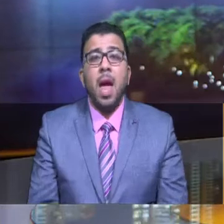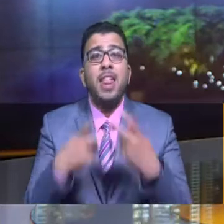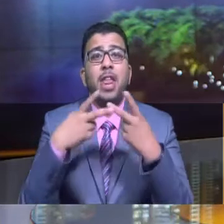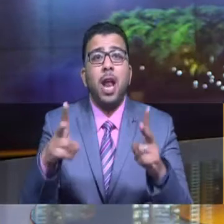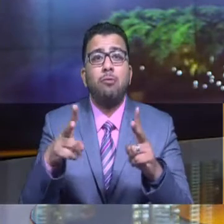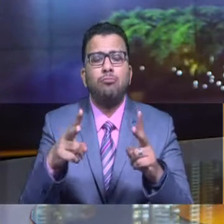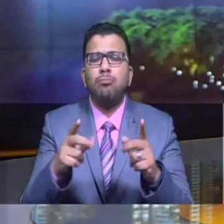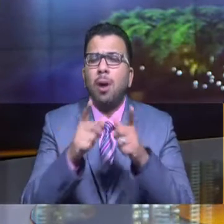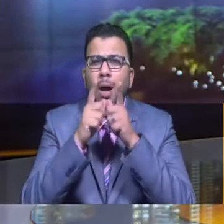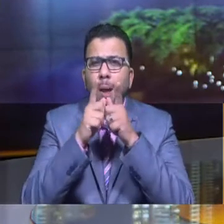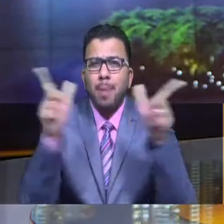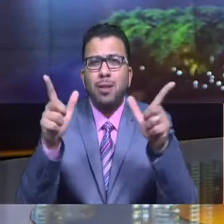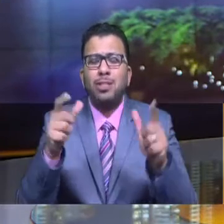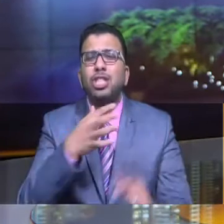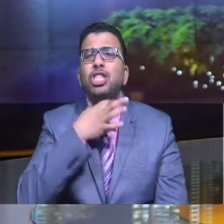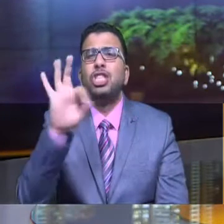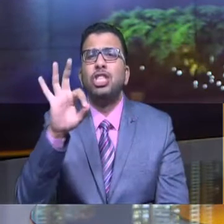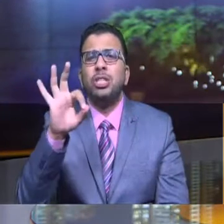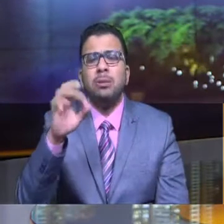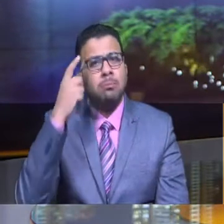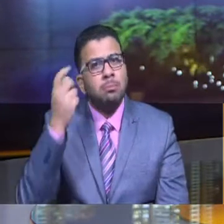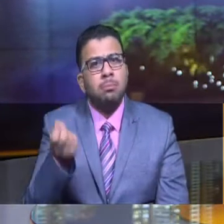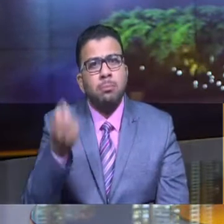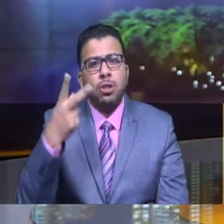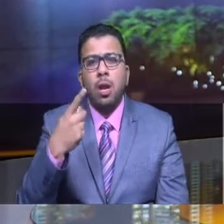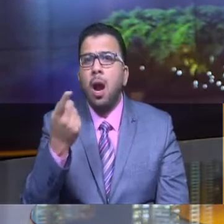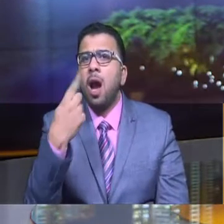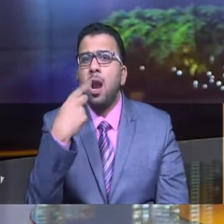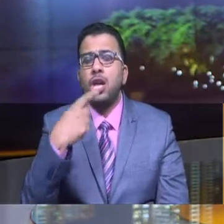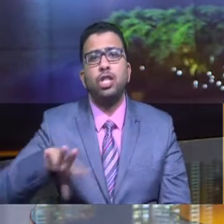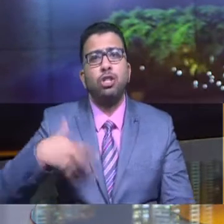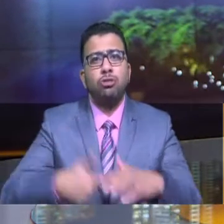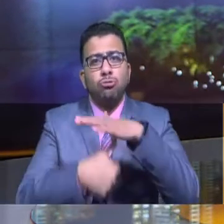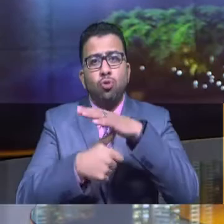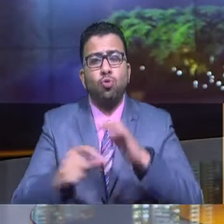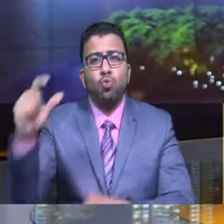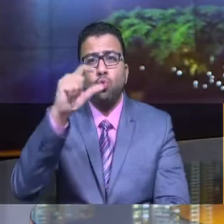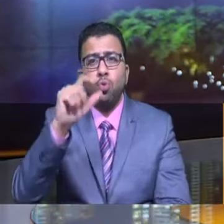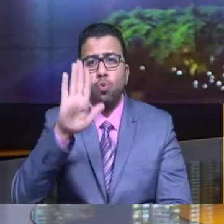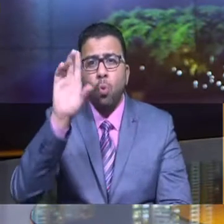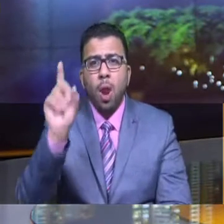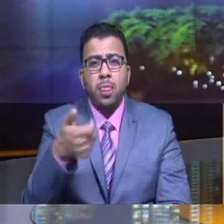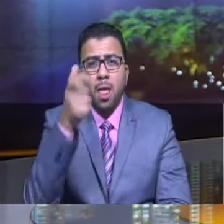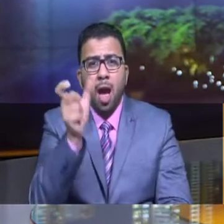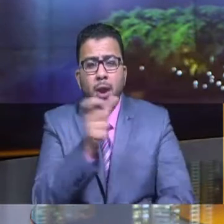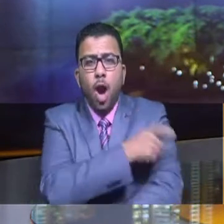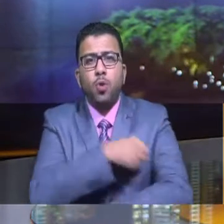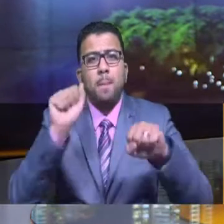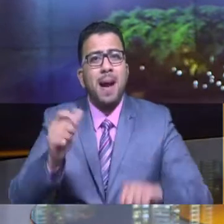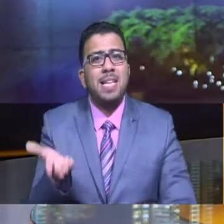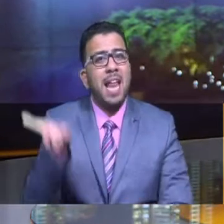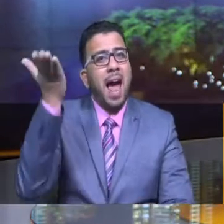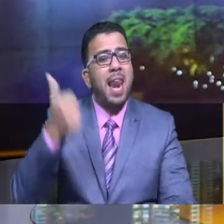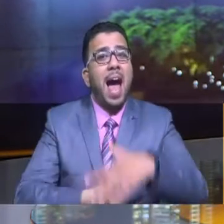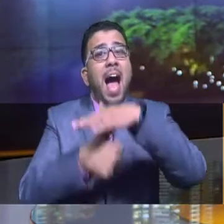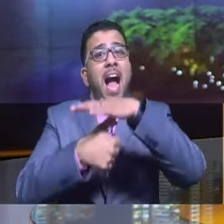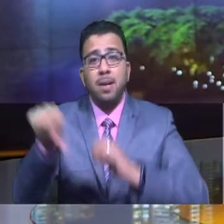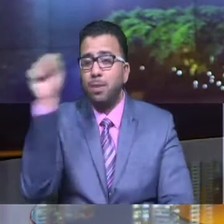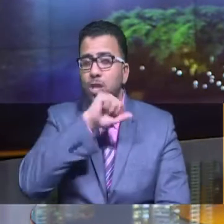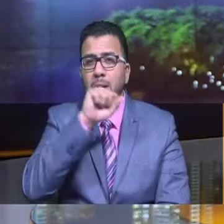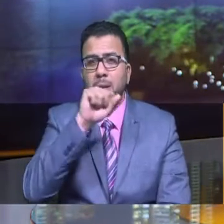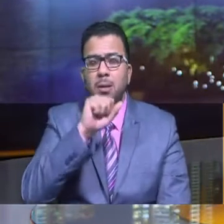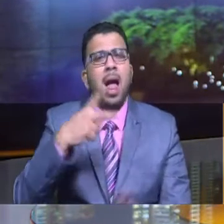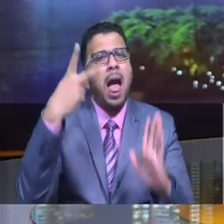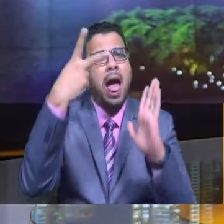انطلاقة نشرتنا من جديد مبادرات صاحب السمو الشيخ الدكتور سلطان بن محمد القاسمي عضو المجلس الأعلى حاكم